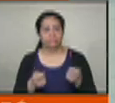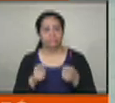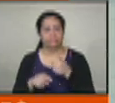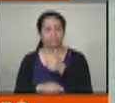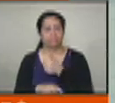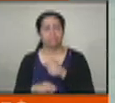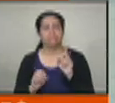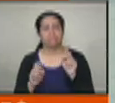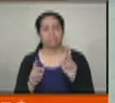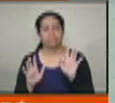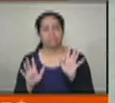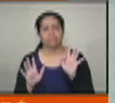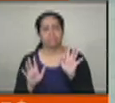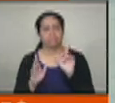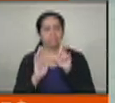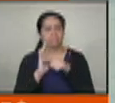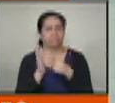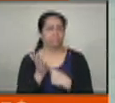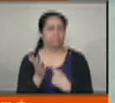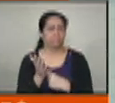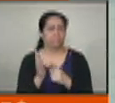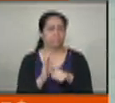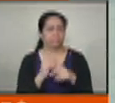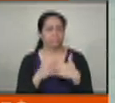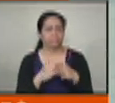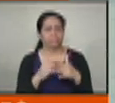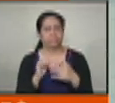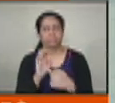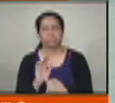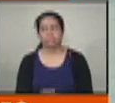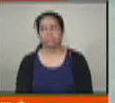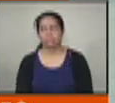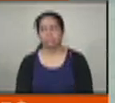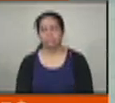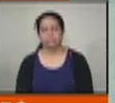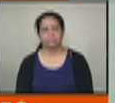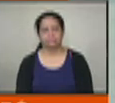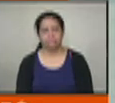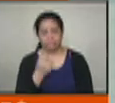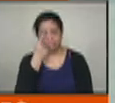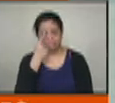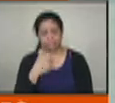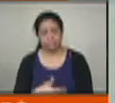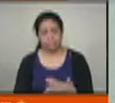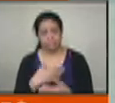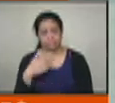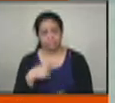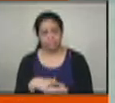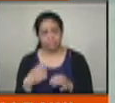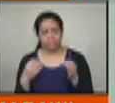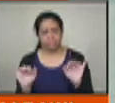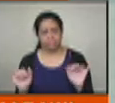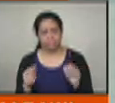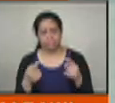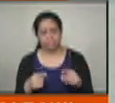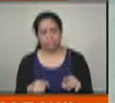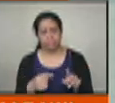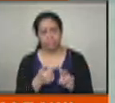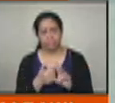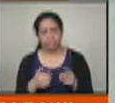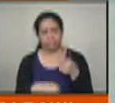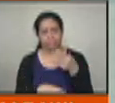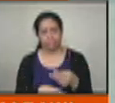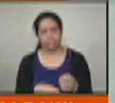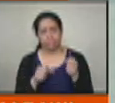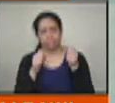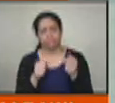Sige po. Sige po. We'll deal with them later after the show. Sige po. At least, chairman, alam nyo na next time, pag meron pong ganung biktima na